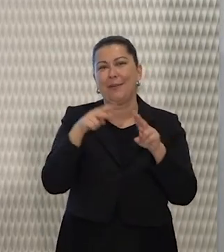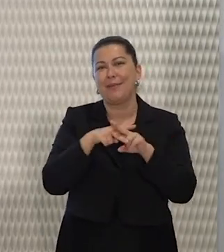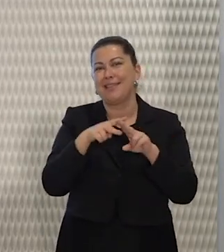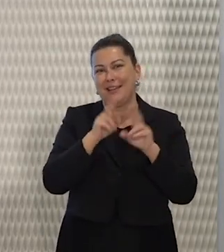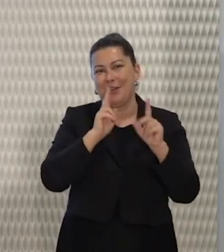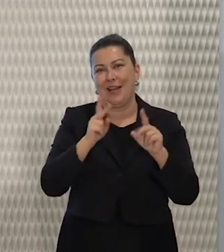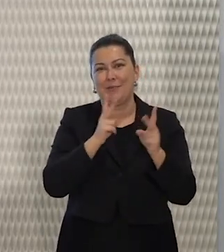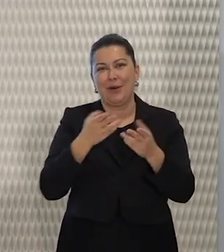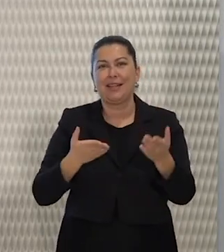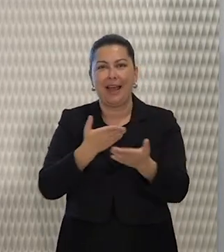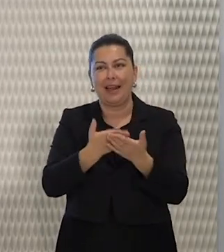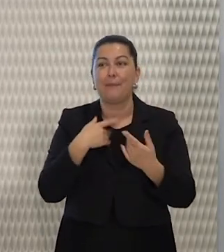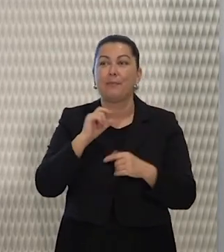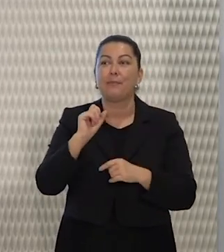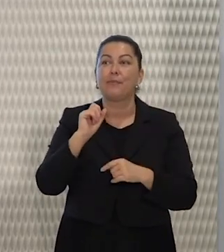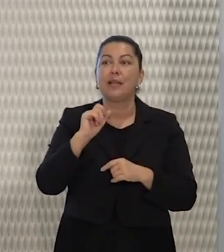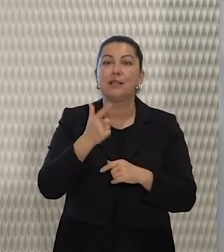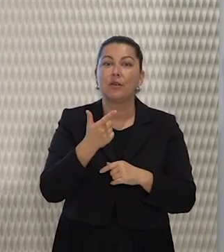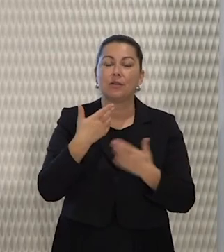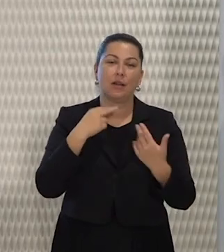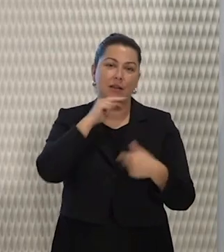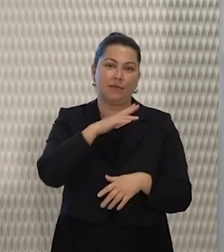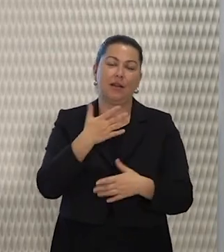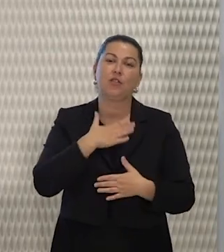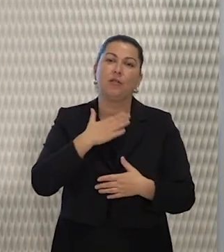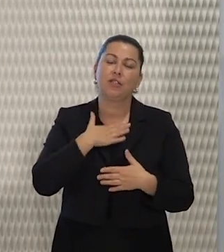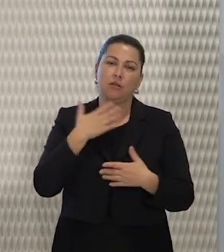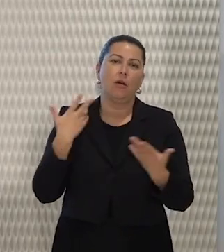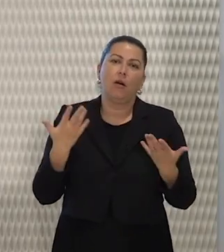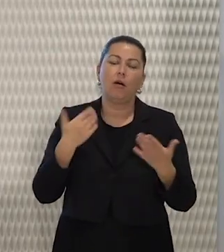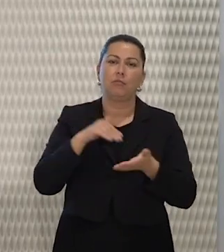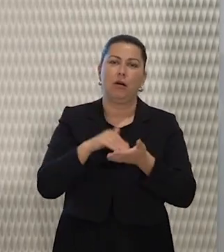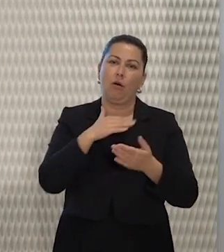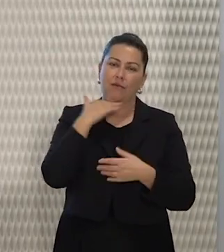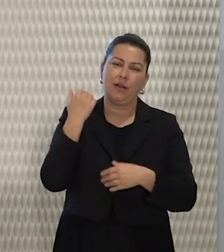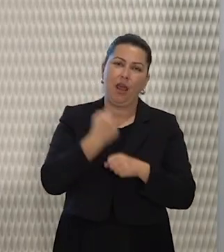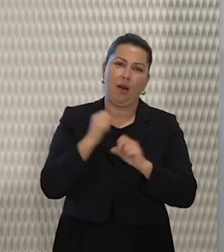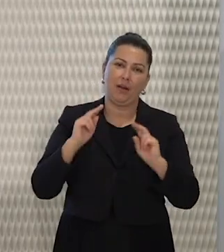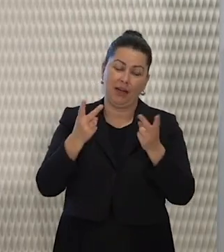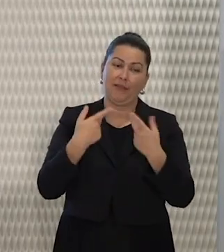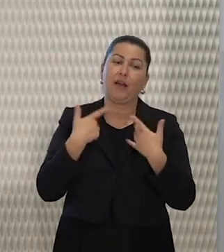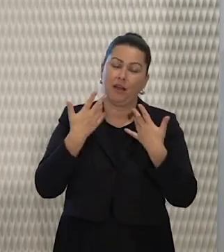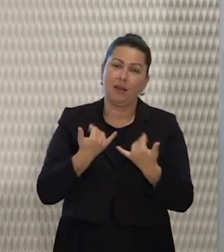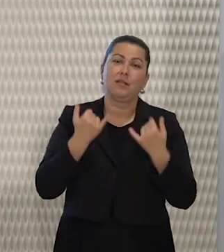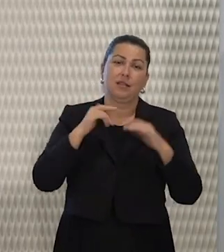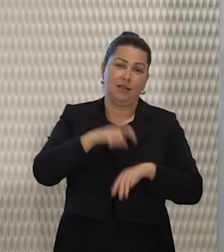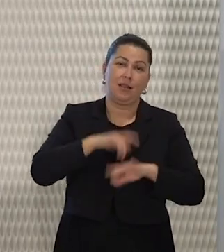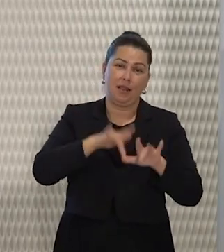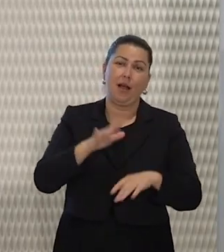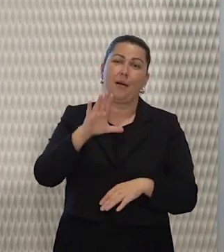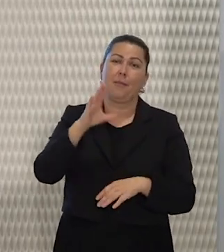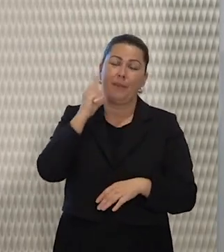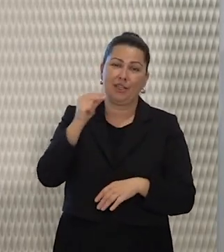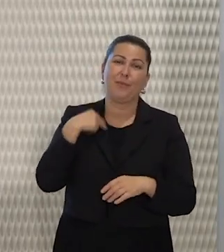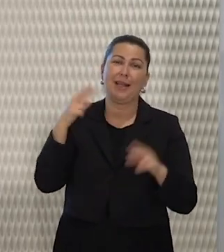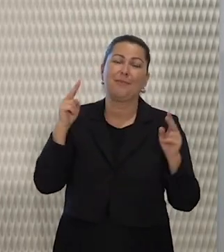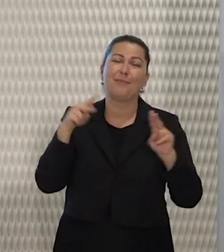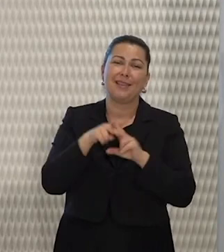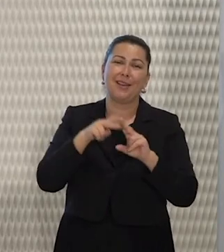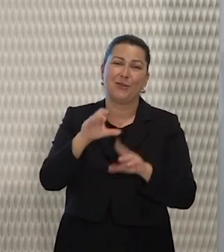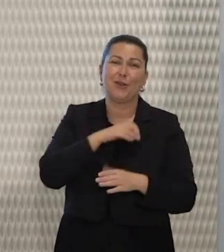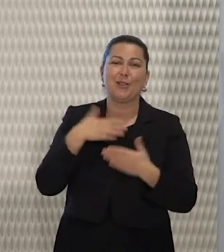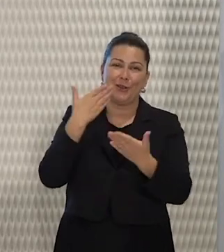kann. Vor allem dann, wenn wir sowieso ganz, ganz viele Arbeitskräfte suchen, auch hier Menschen mit Behinderung die Chance zu geben. Und ich freue mich jetzt, dass wir ein bisschen